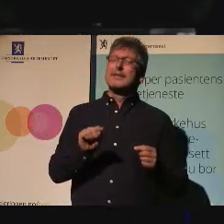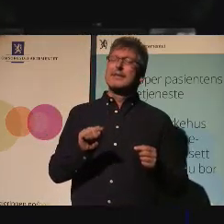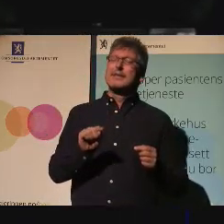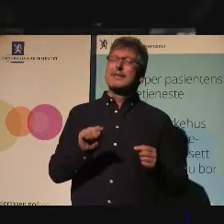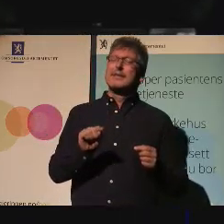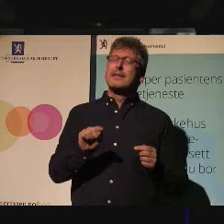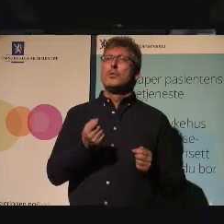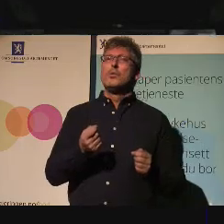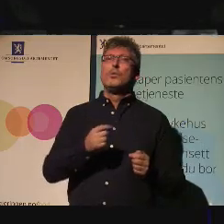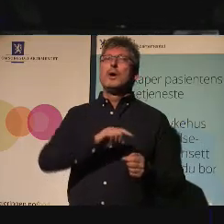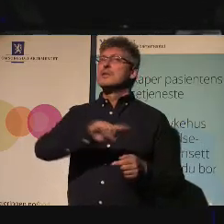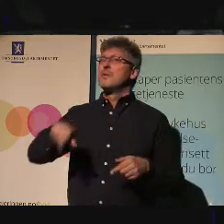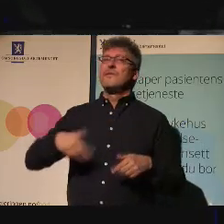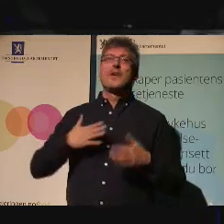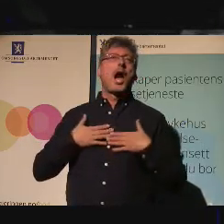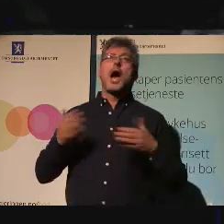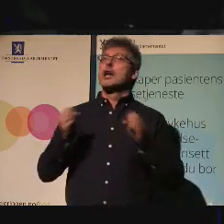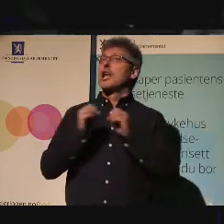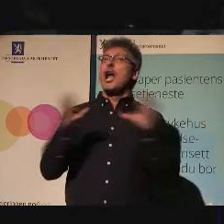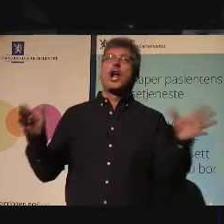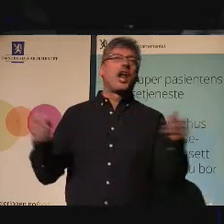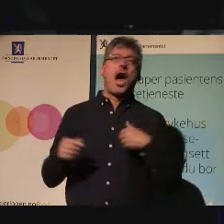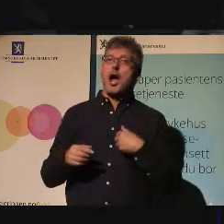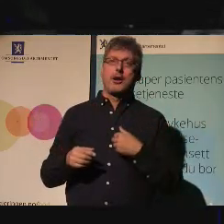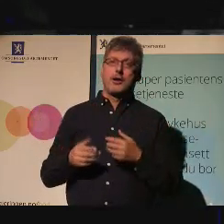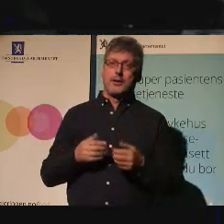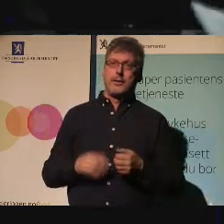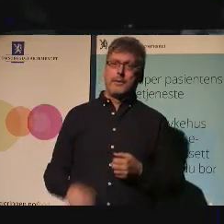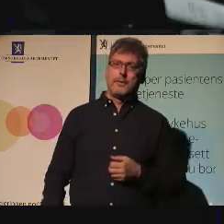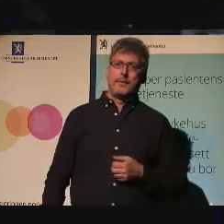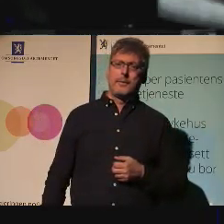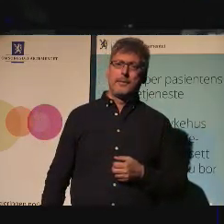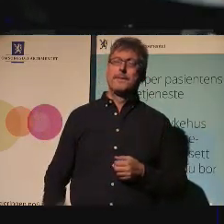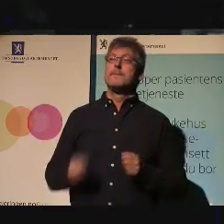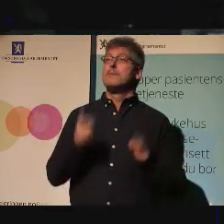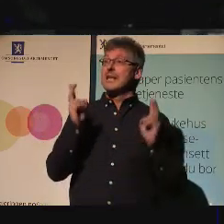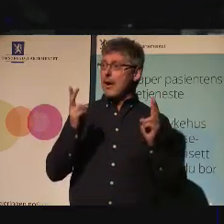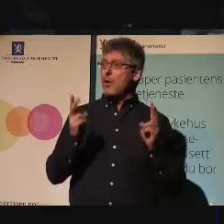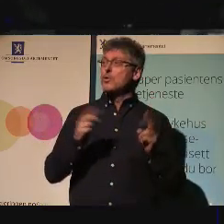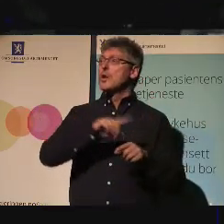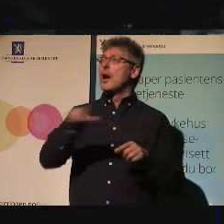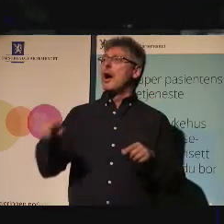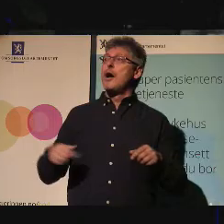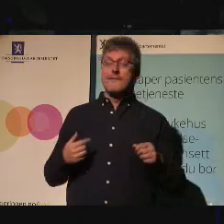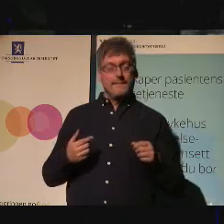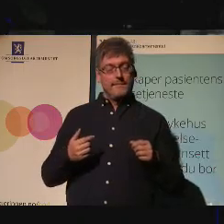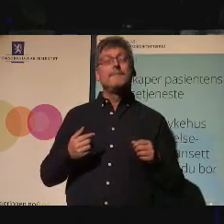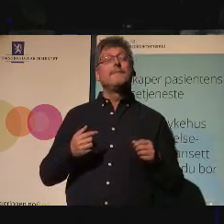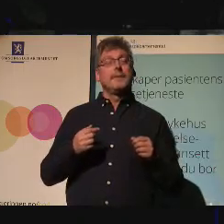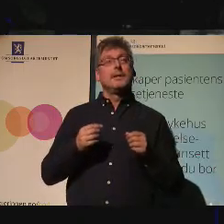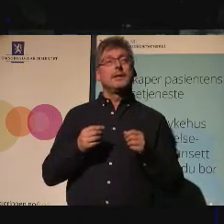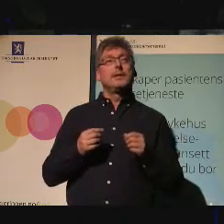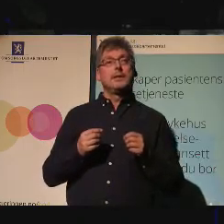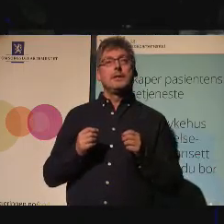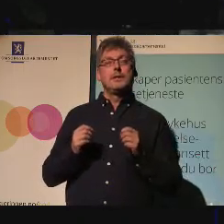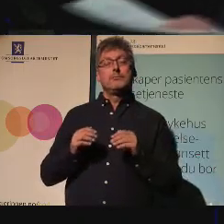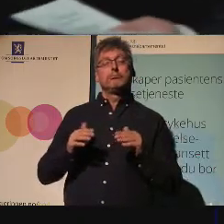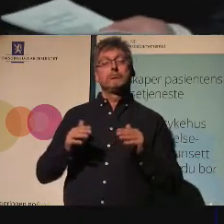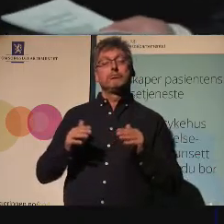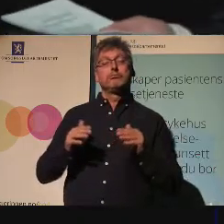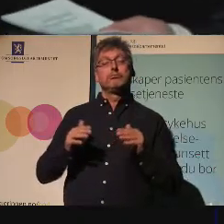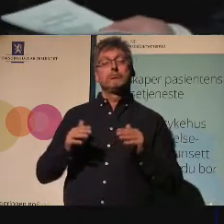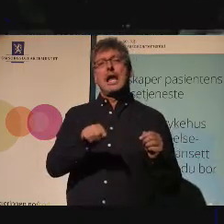vi ikke har fått til. Og det er jo på en måte det vi vokser på også, altså den erkjennelsen. Hele tiden så